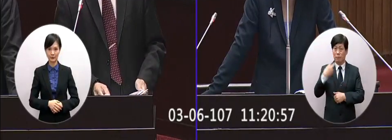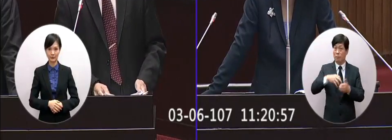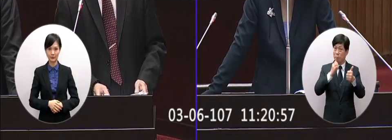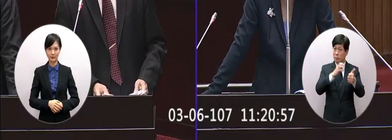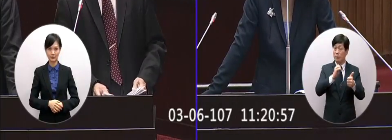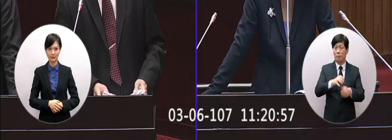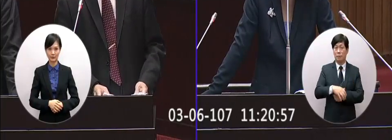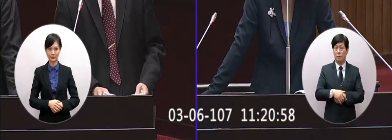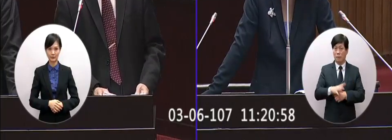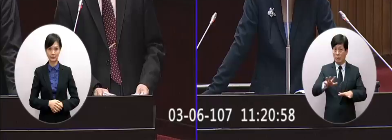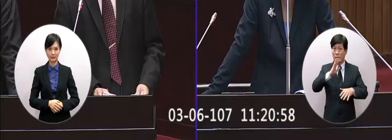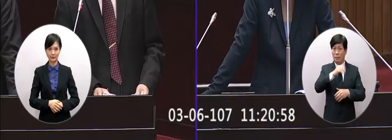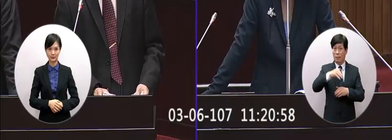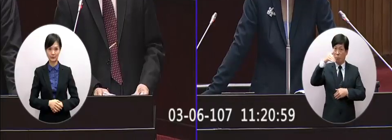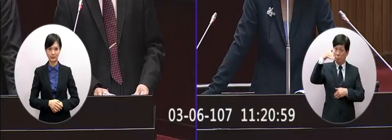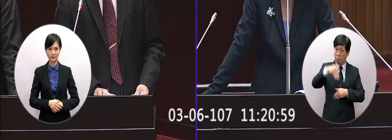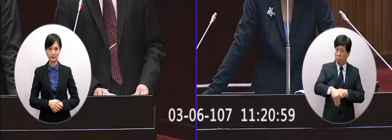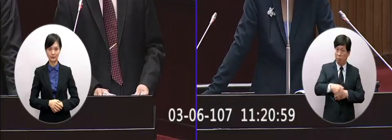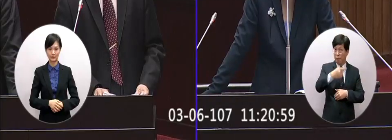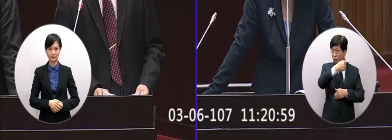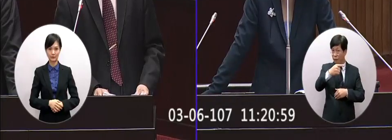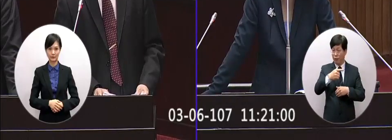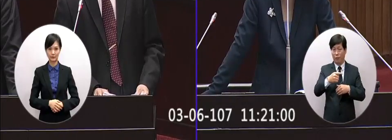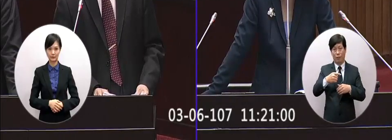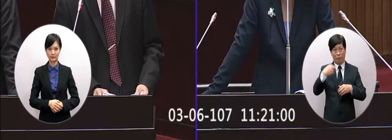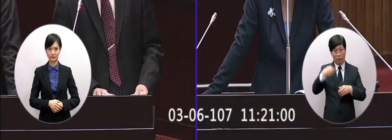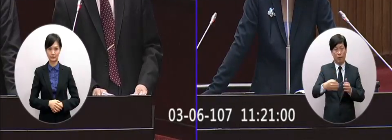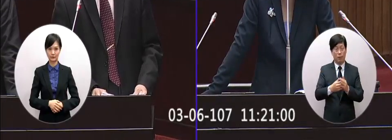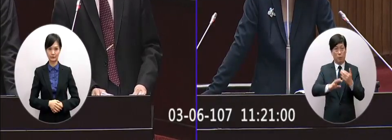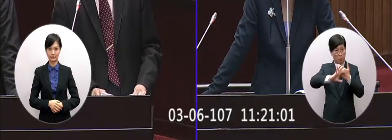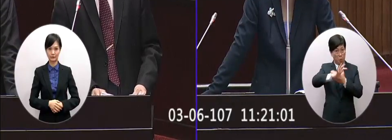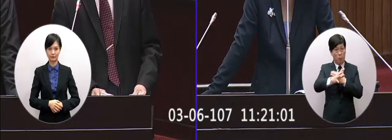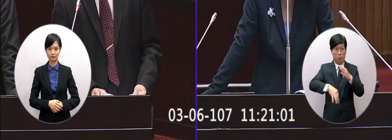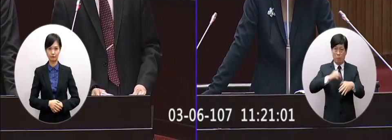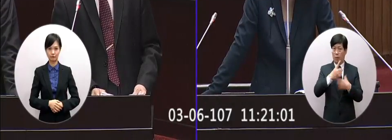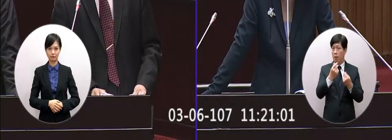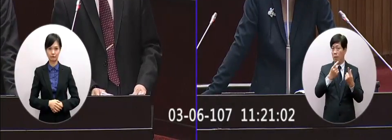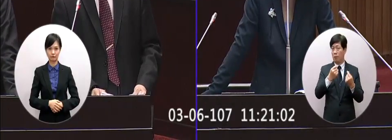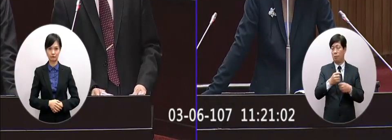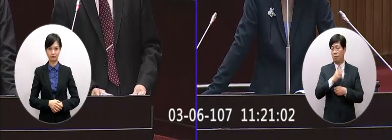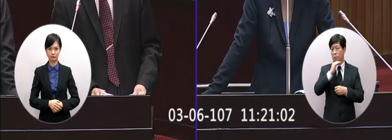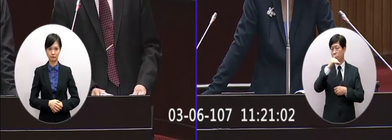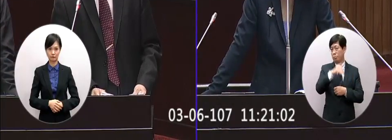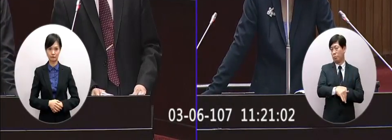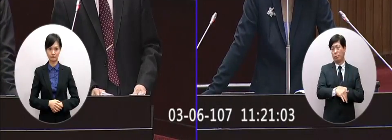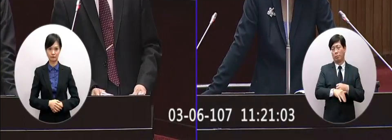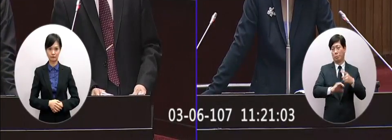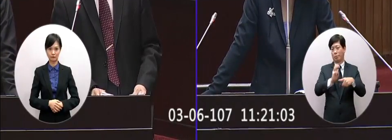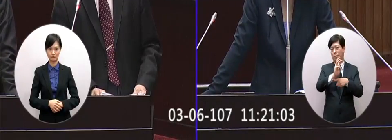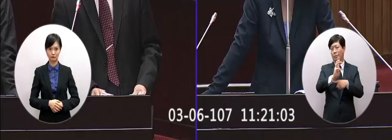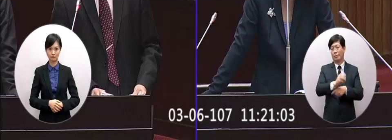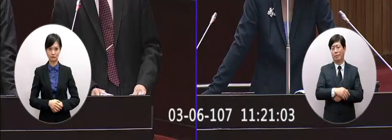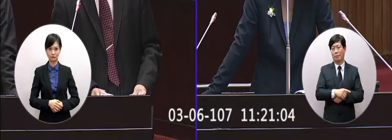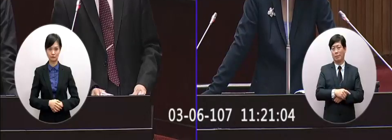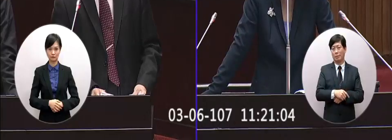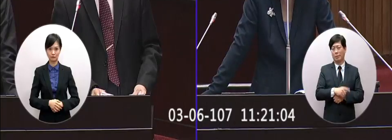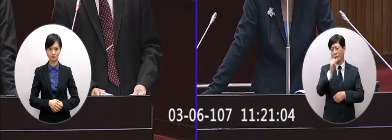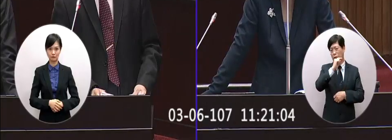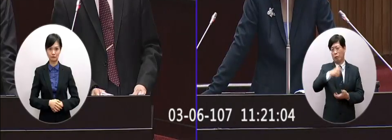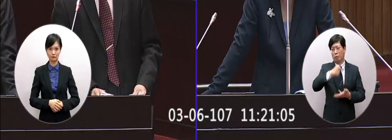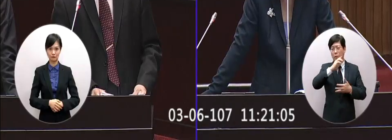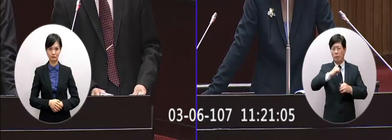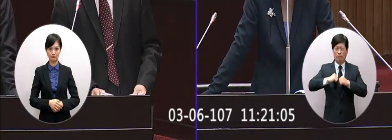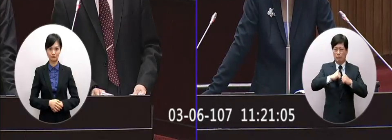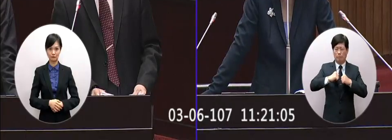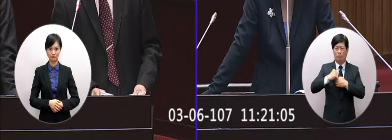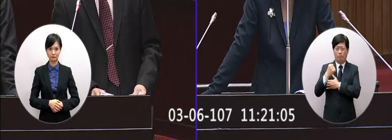告诉你，不仅呈现负成长，包括侨外的投资也衰退了30%。所以呢，你每次都说要拼经济，我也知